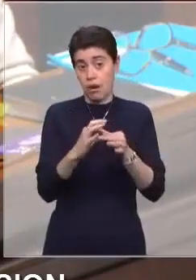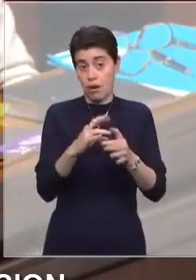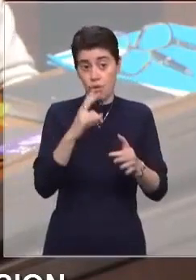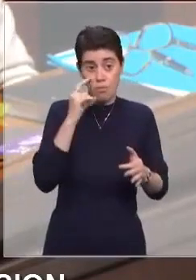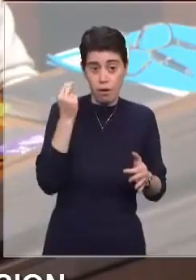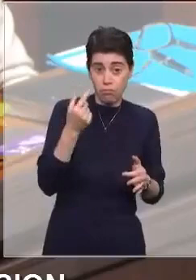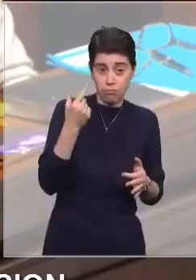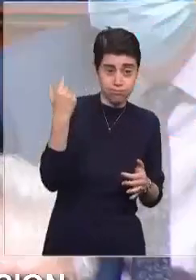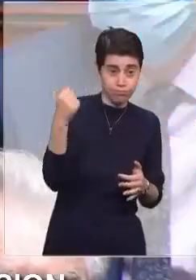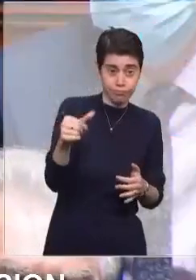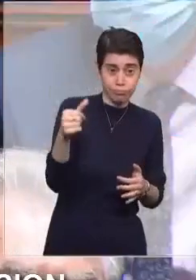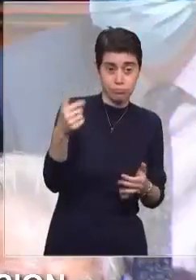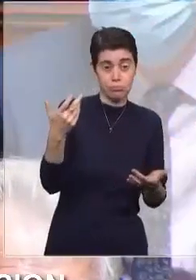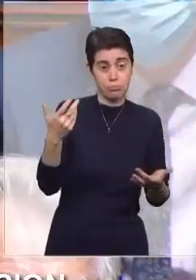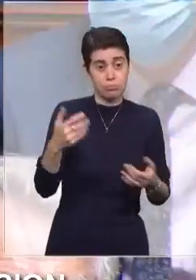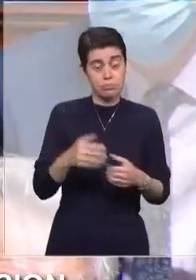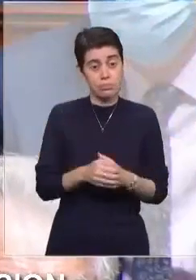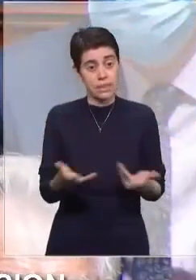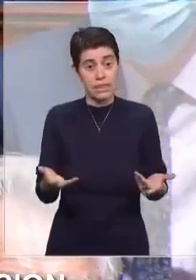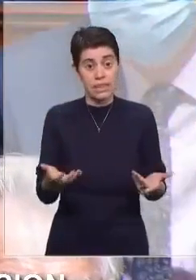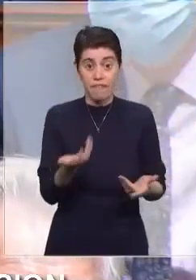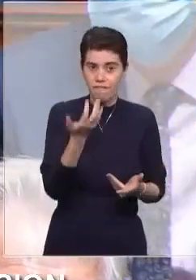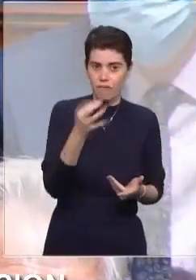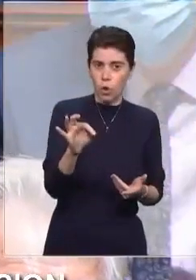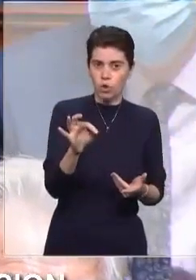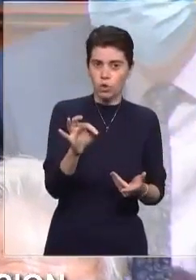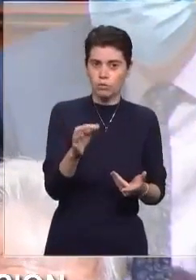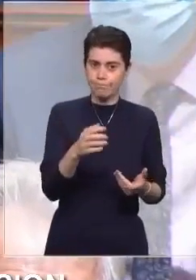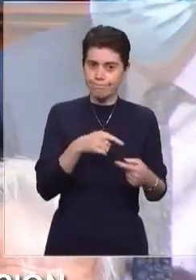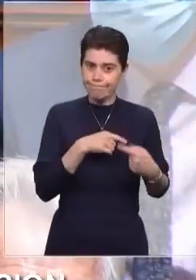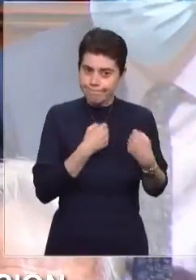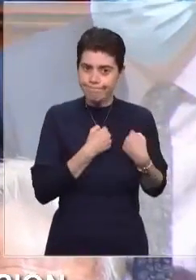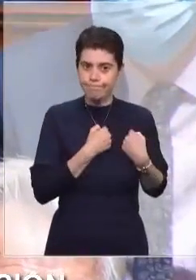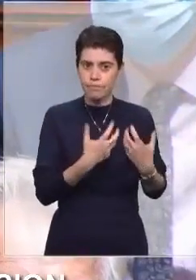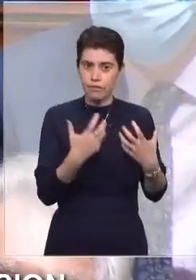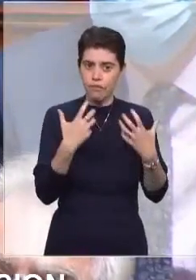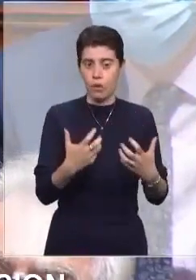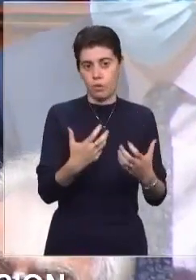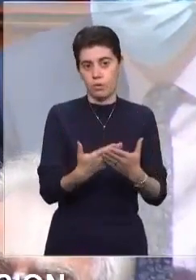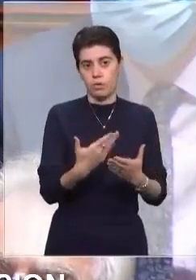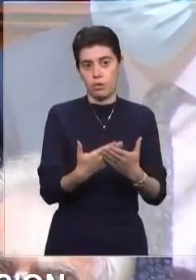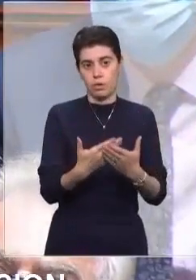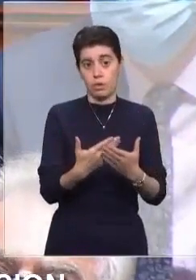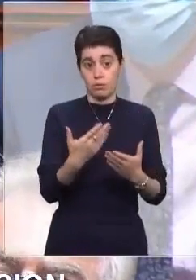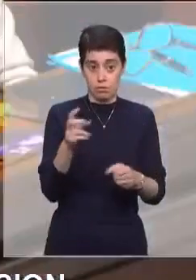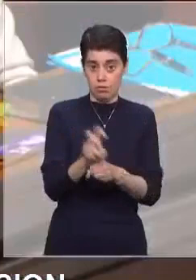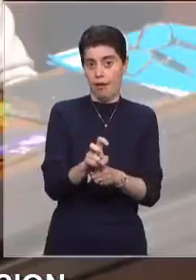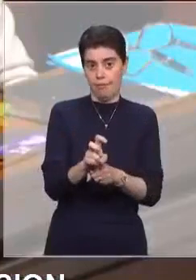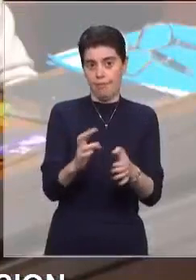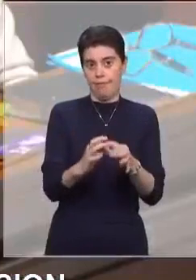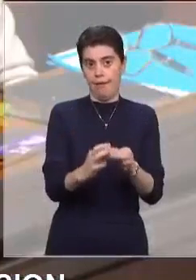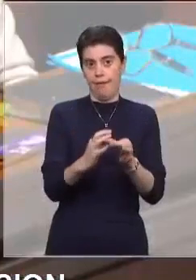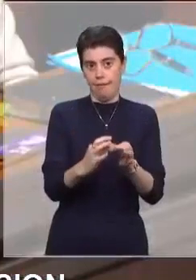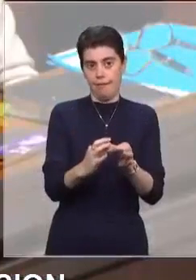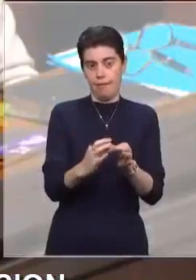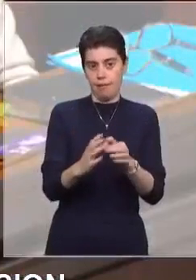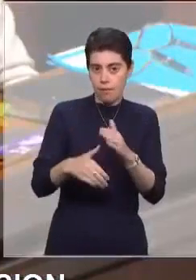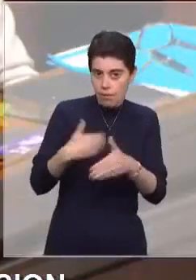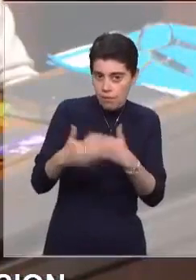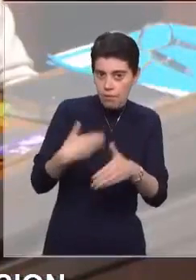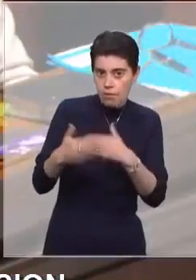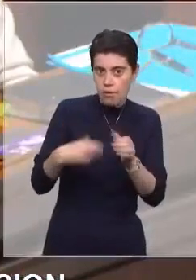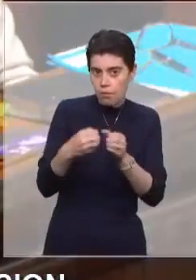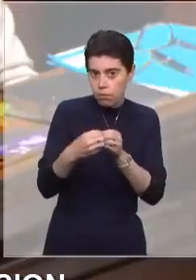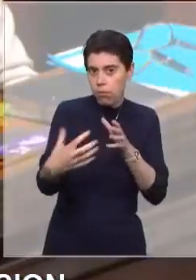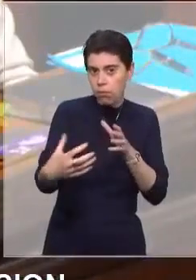uniques et la France y est profondément attachée et souhaite les préserver et les développer. Et